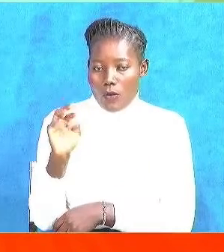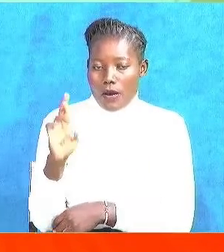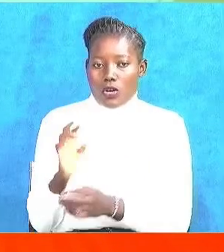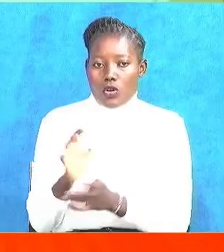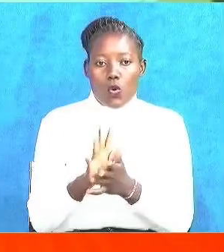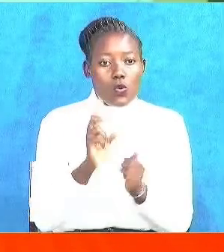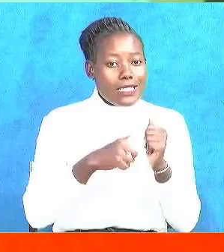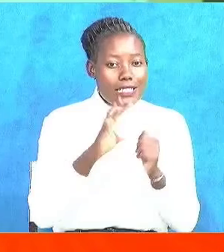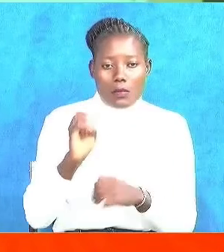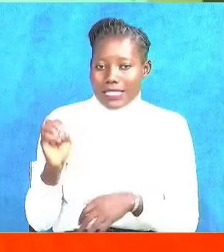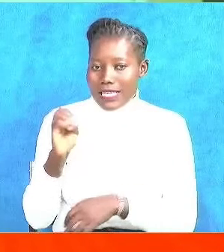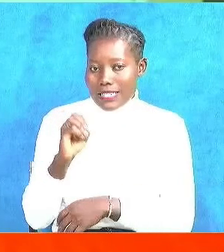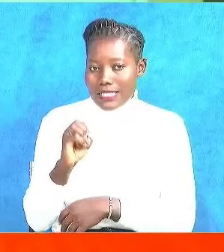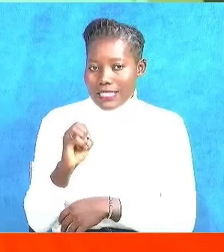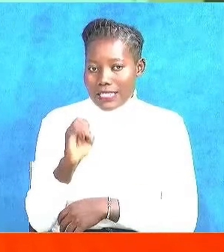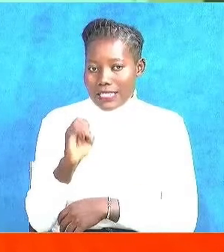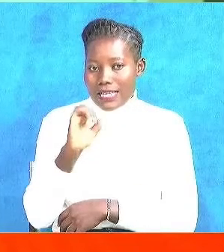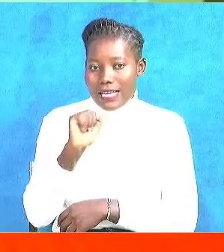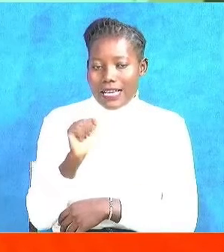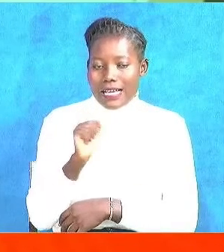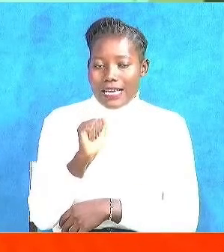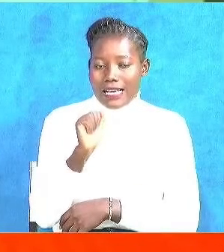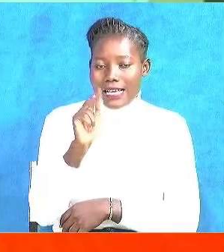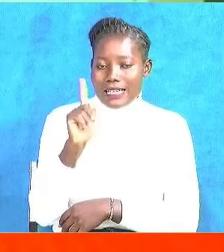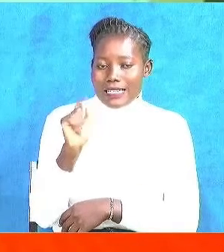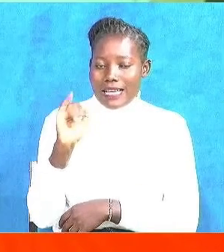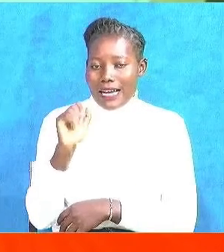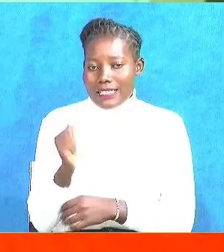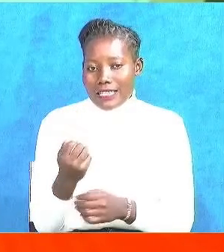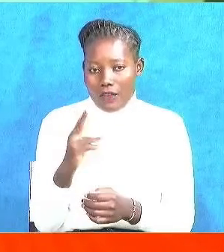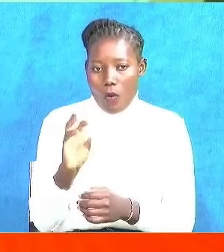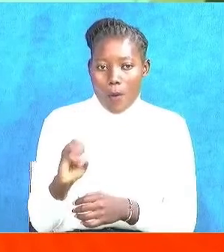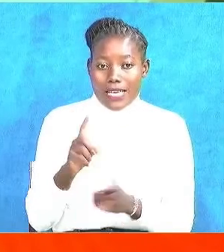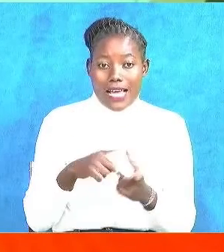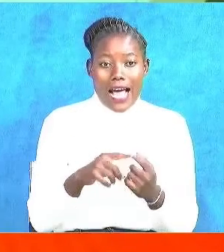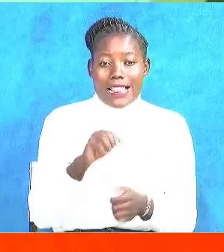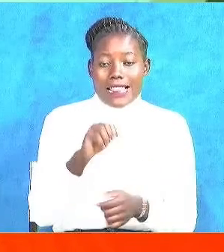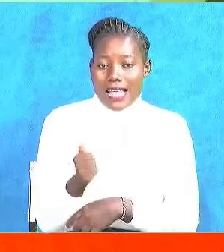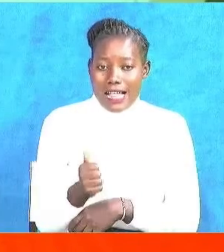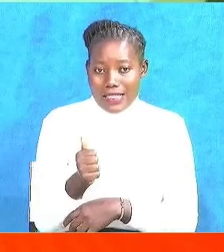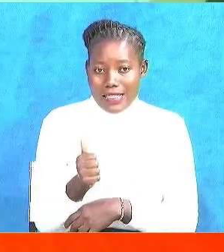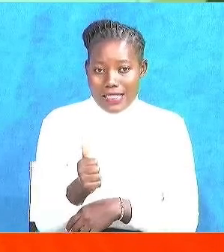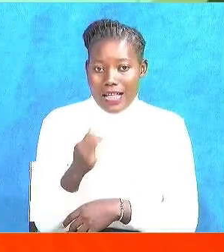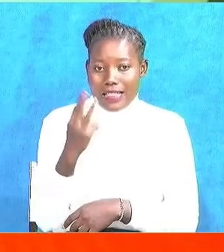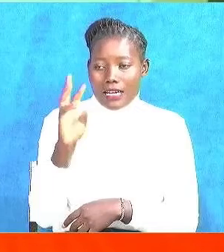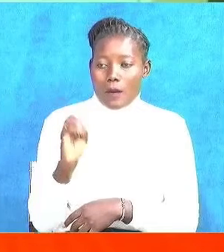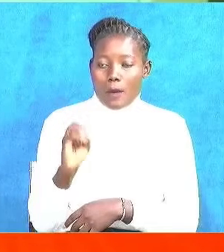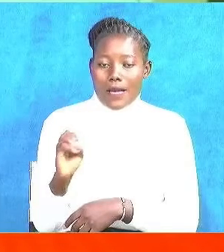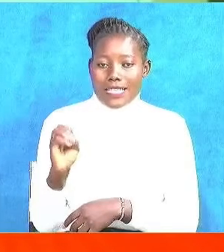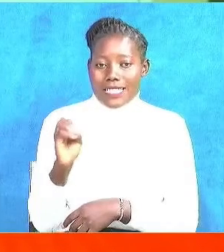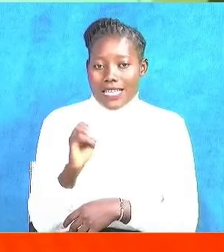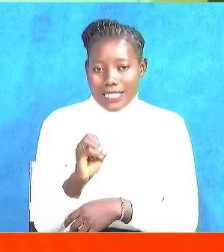has 4%, Fomba has 4%, and then of course we have undecided at 3%.